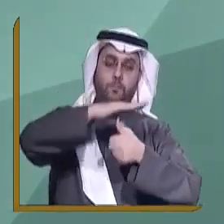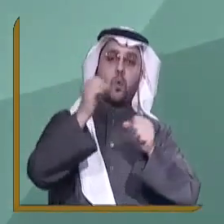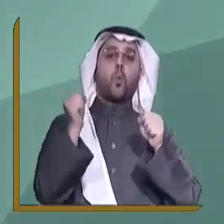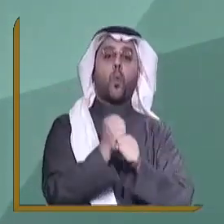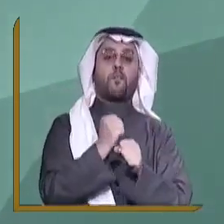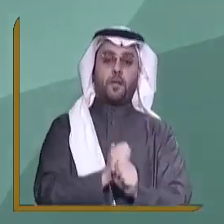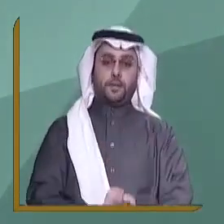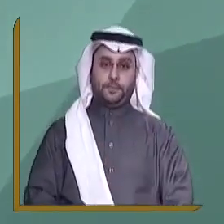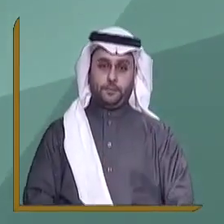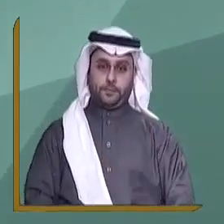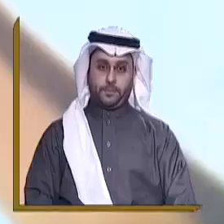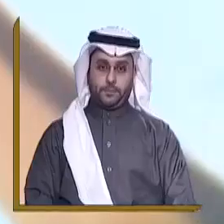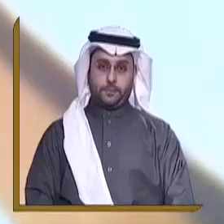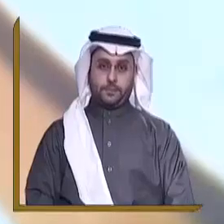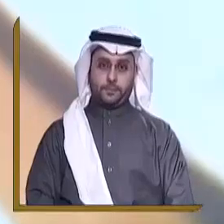الجزائيه